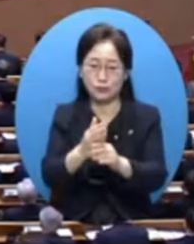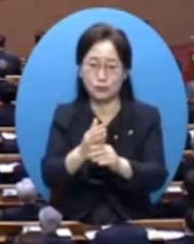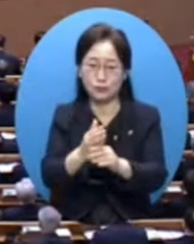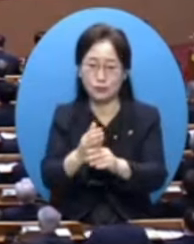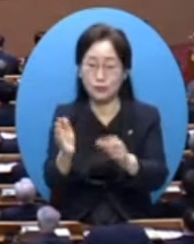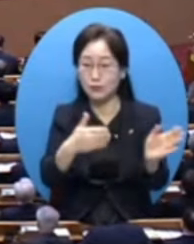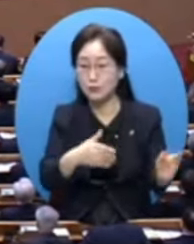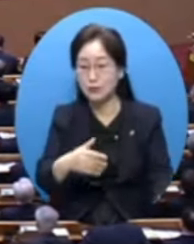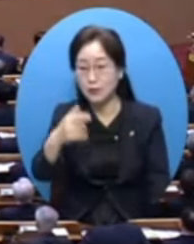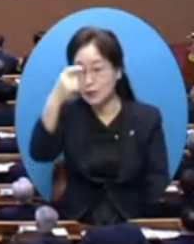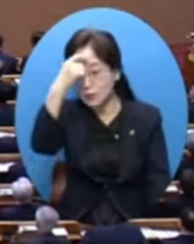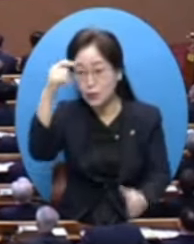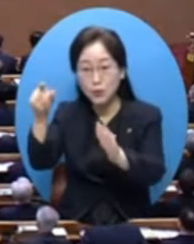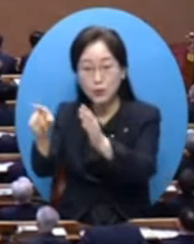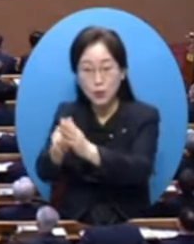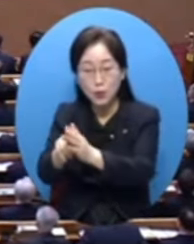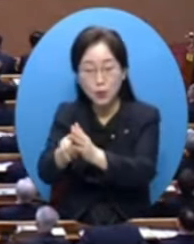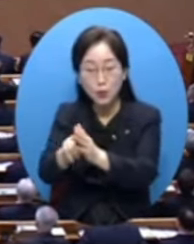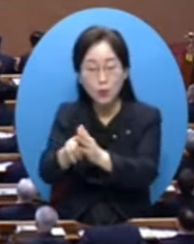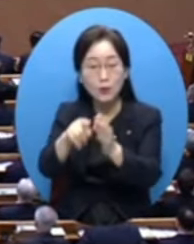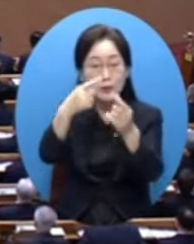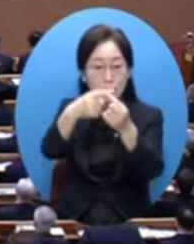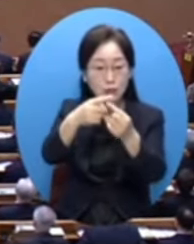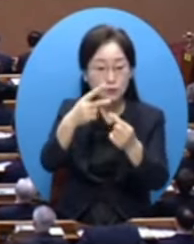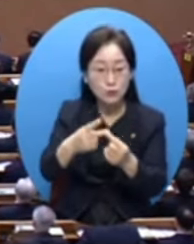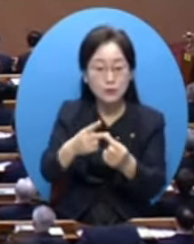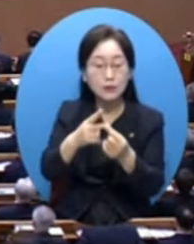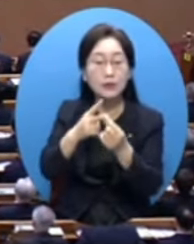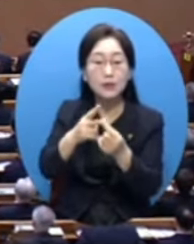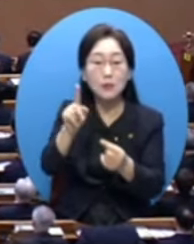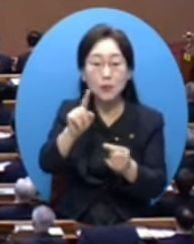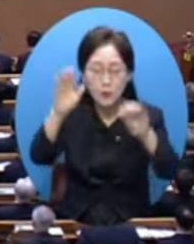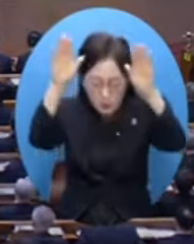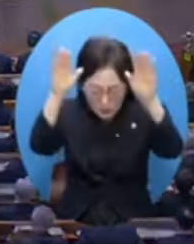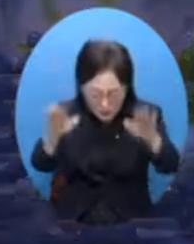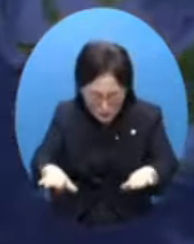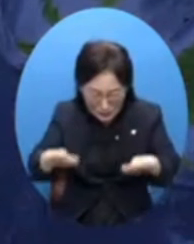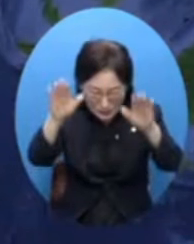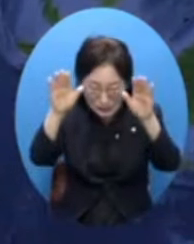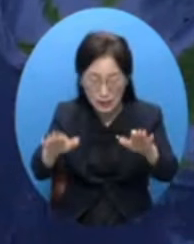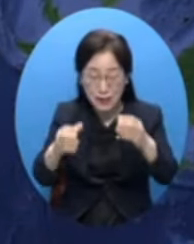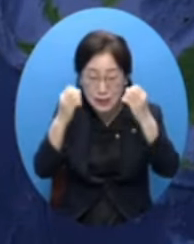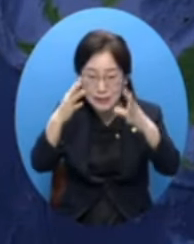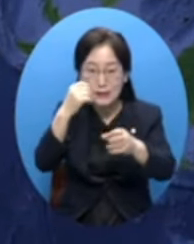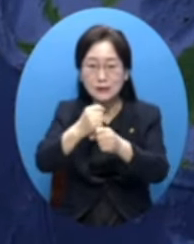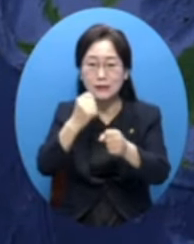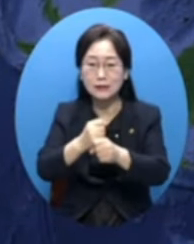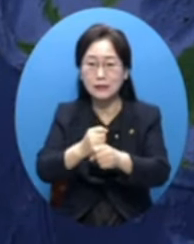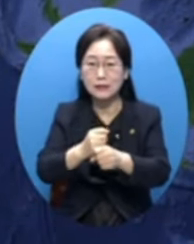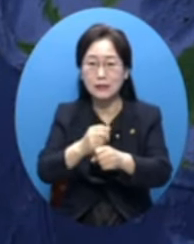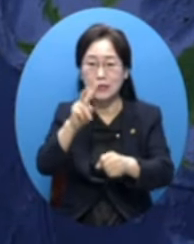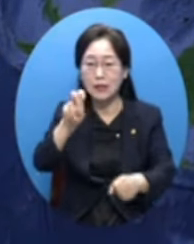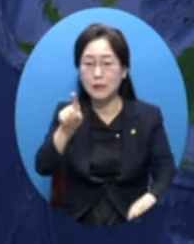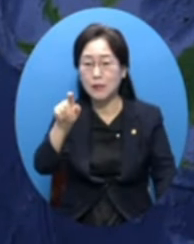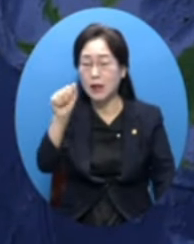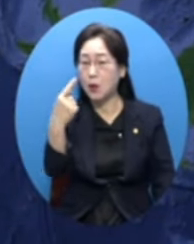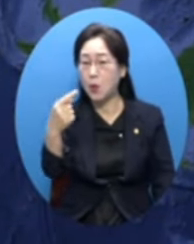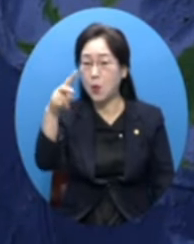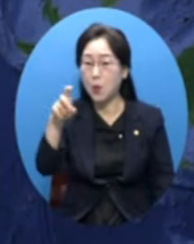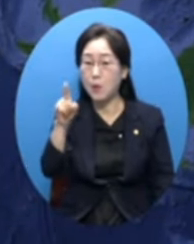기독교 다음으로 가장 많은 종교인을 갖고 있는 이슬람교 창시자 마호메트의